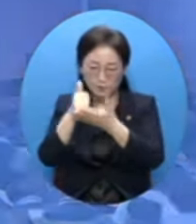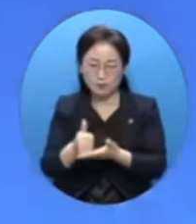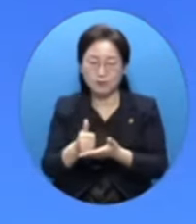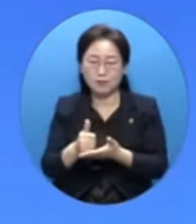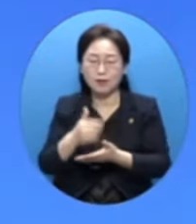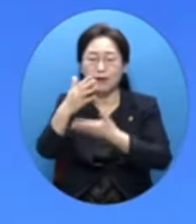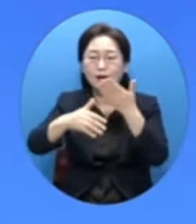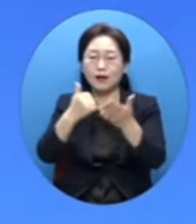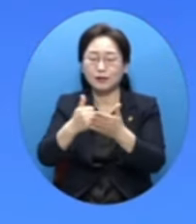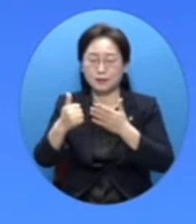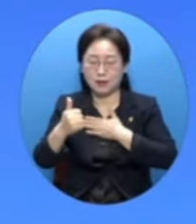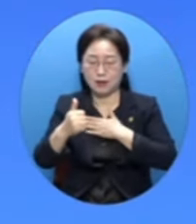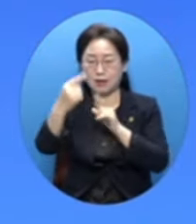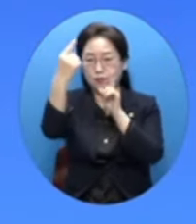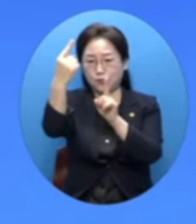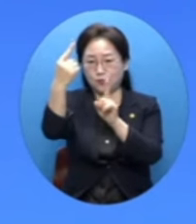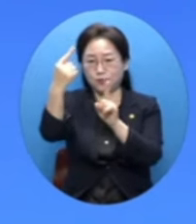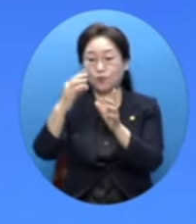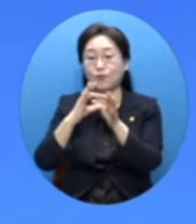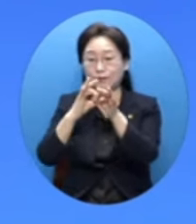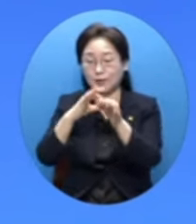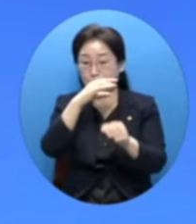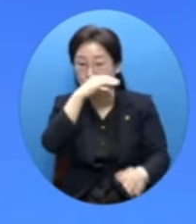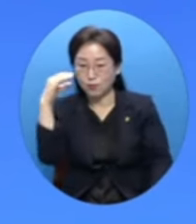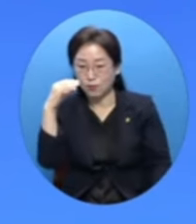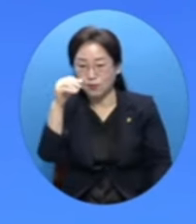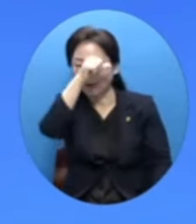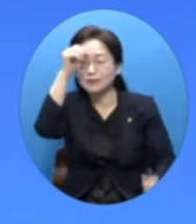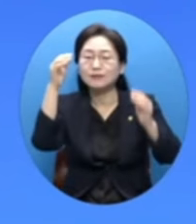나와의 관계가 바로 되면 우리 인생에 큰